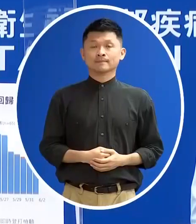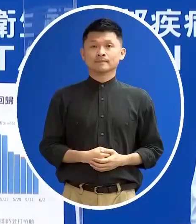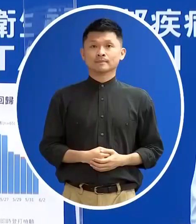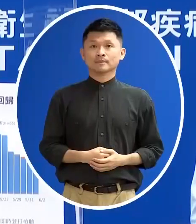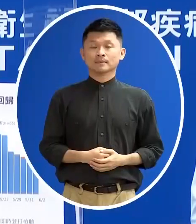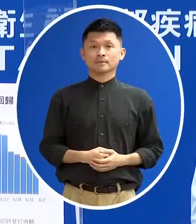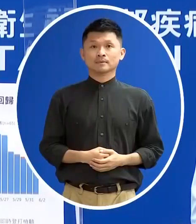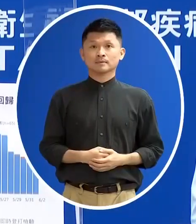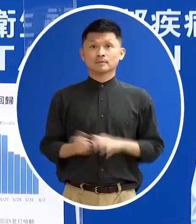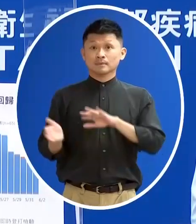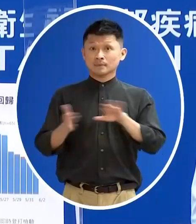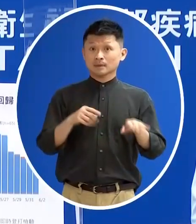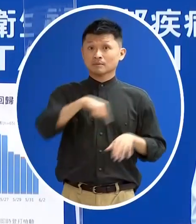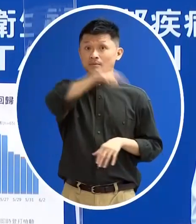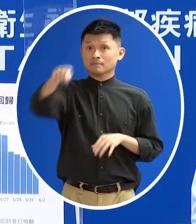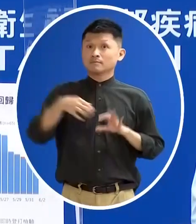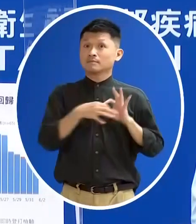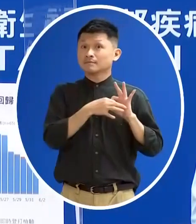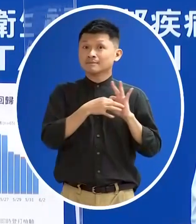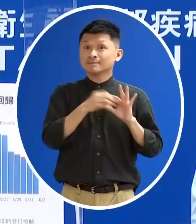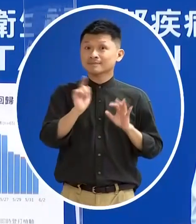那至于大家比较关心就是